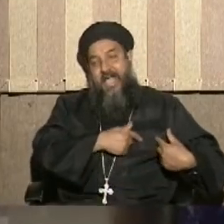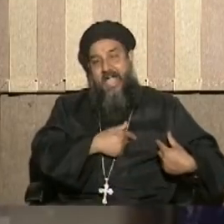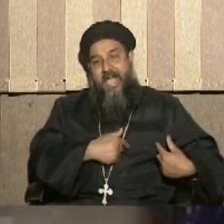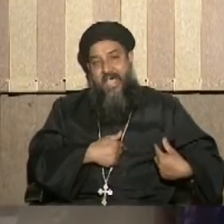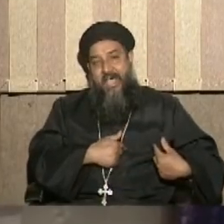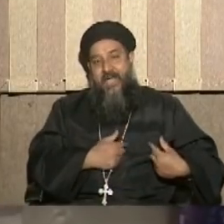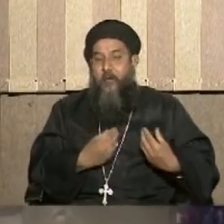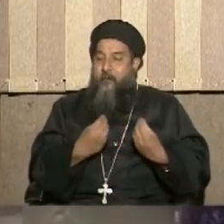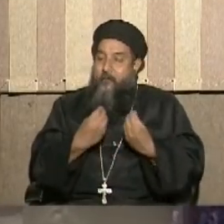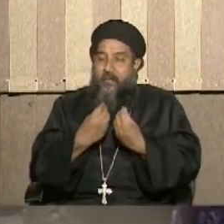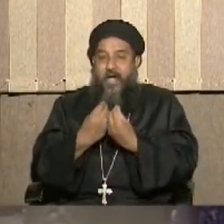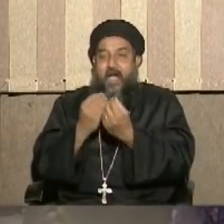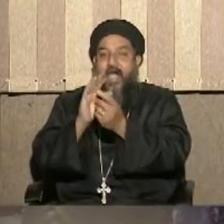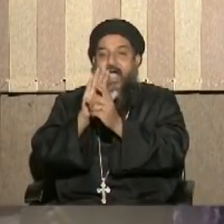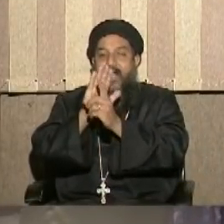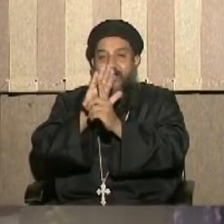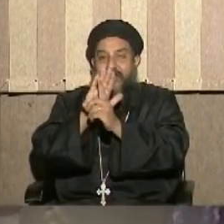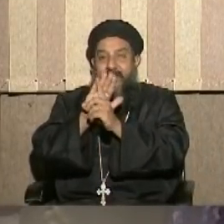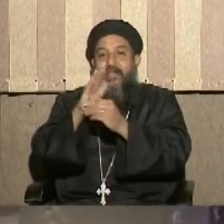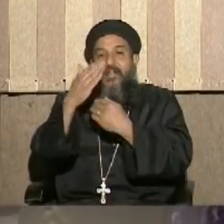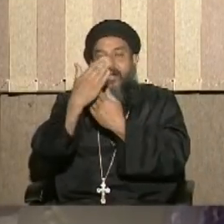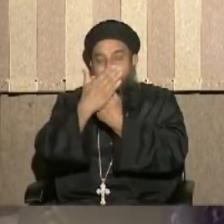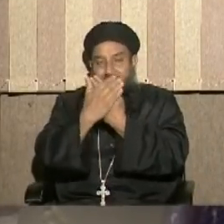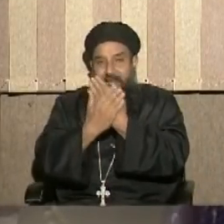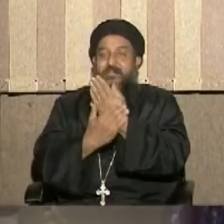شعر بوجودكم